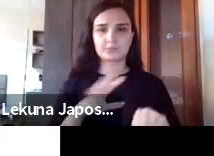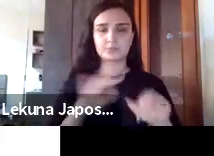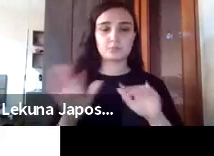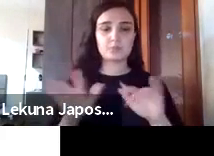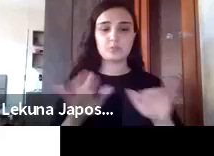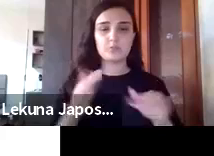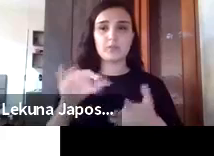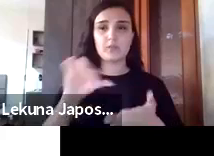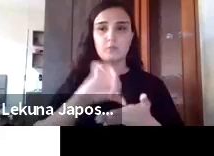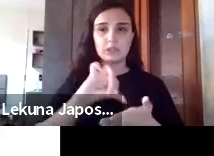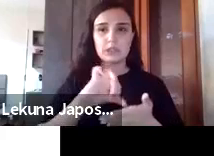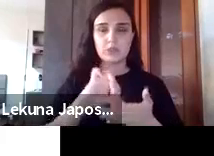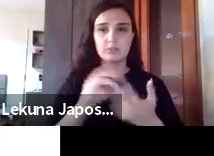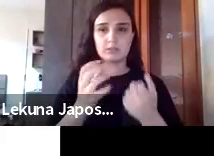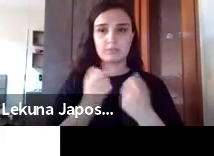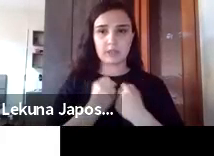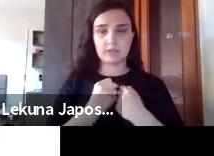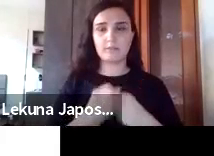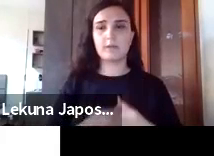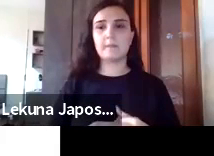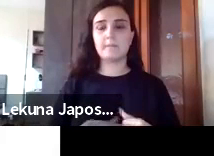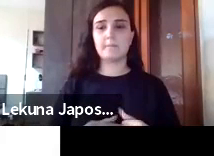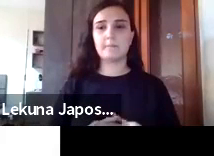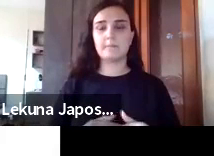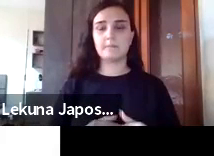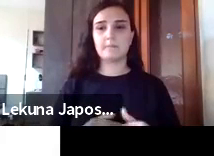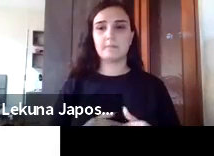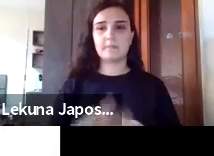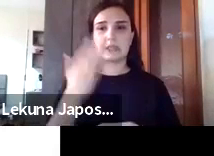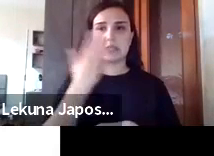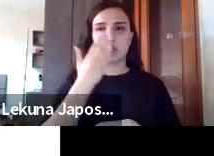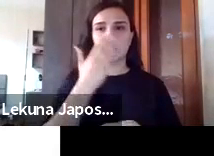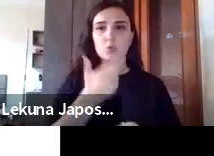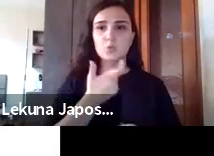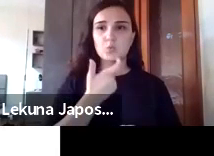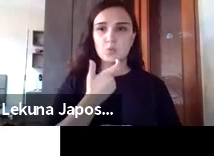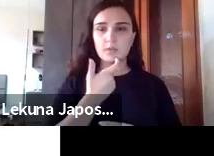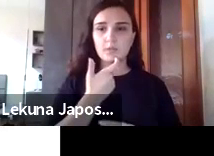ღონისძიებაში მონაწილეობის მიღება, კინოს ყურება,